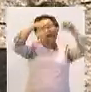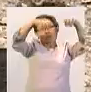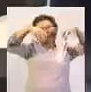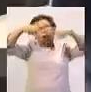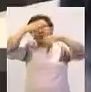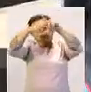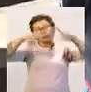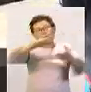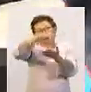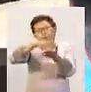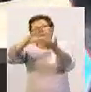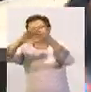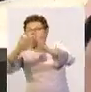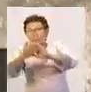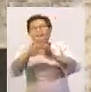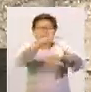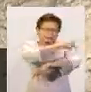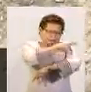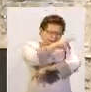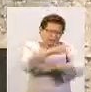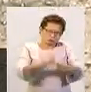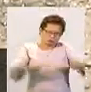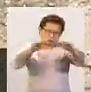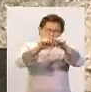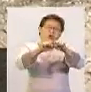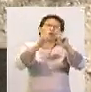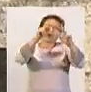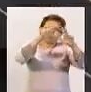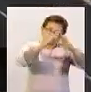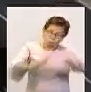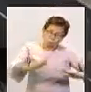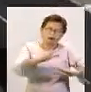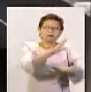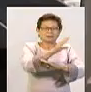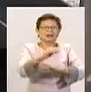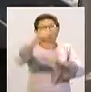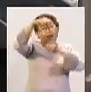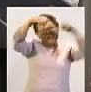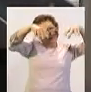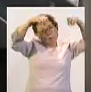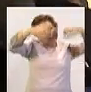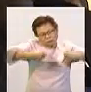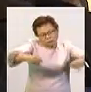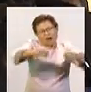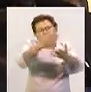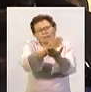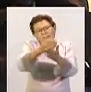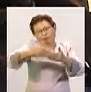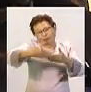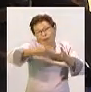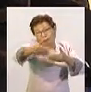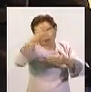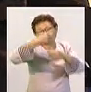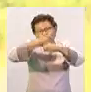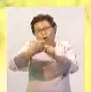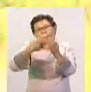dewan, pusat komuniti, klinik, surau, rumah penduduk dan lampu jalan. Manakala fasa seterusnya adalah bagi